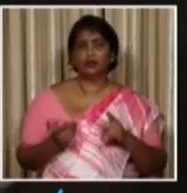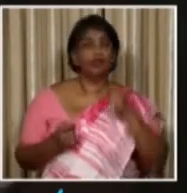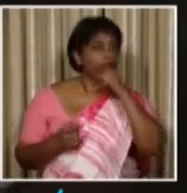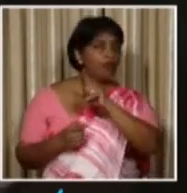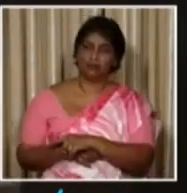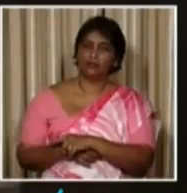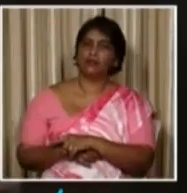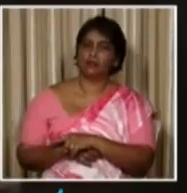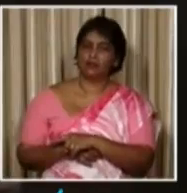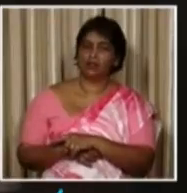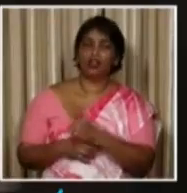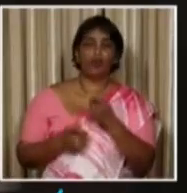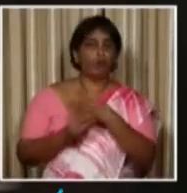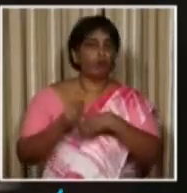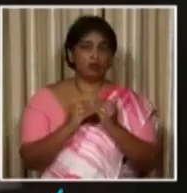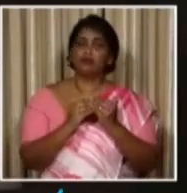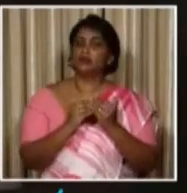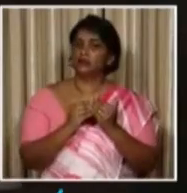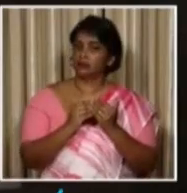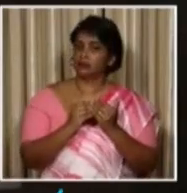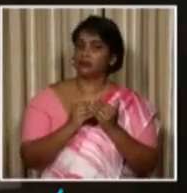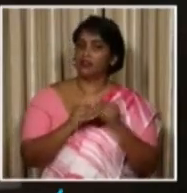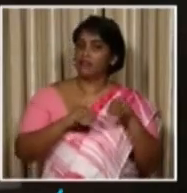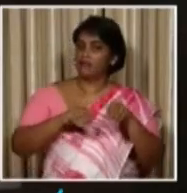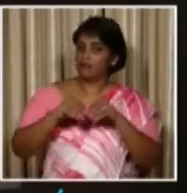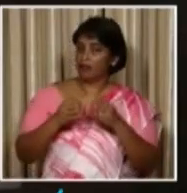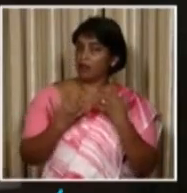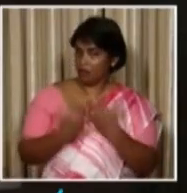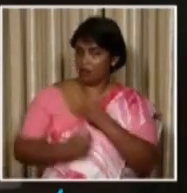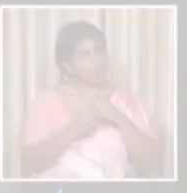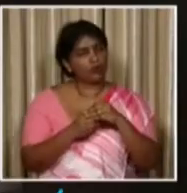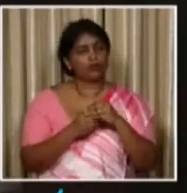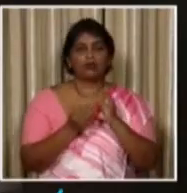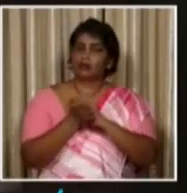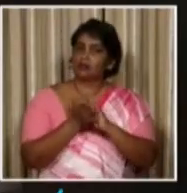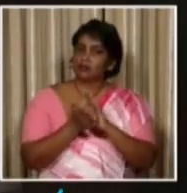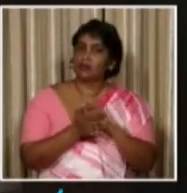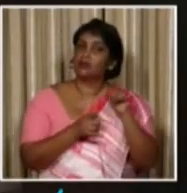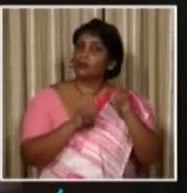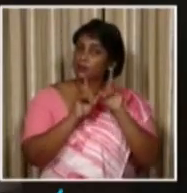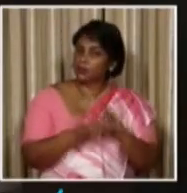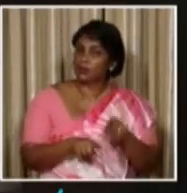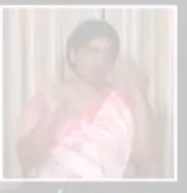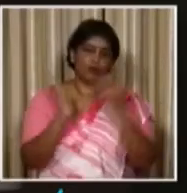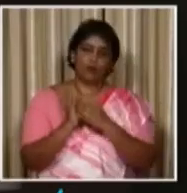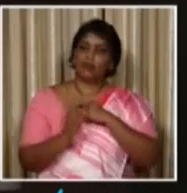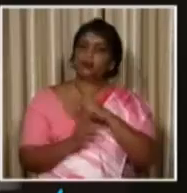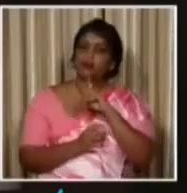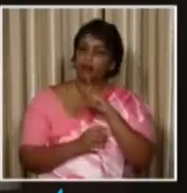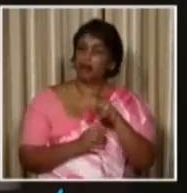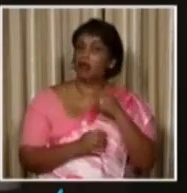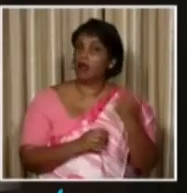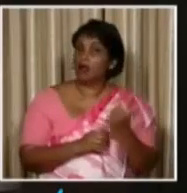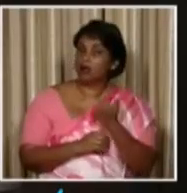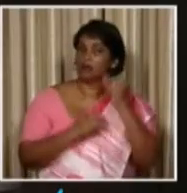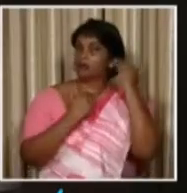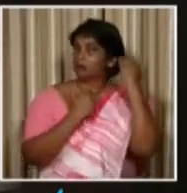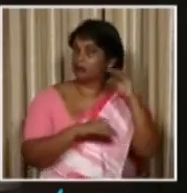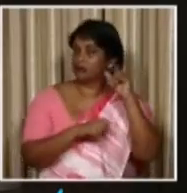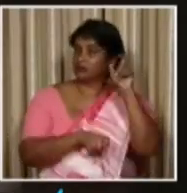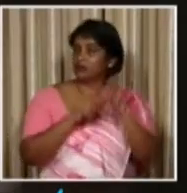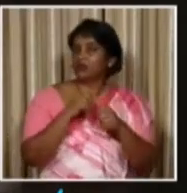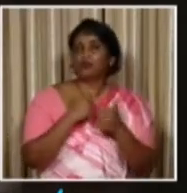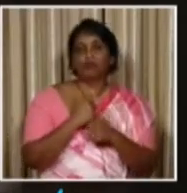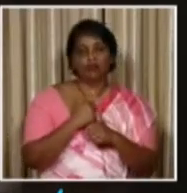එතුමාගෙන් මහන්ඩකු පොහොර සහනාධාරය වගා කරුවන්ට ලැබිලා තියෙනවද නැද්ද කියලා. ඒ වගේම එස්රට් එක අලුත් අපනායන කරුවන් බිහි